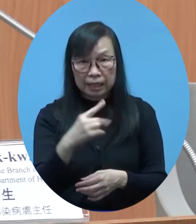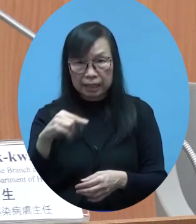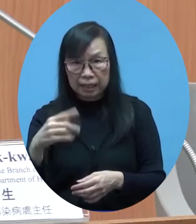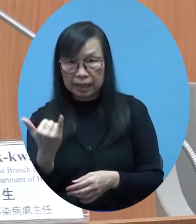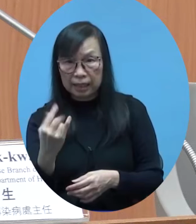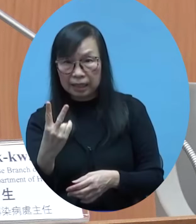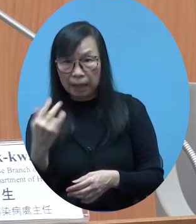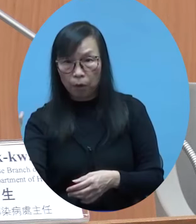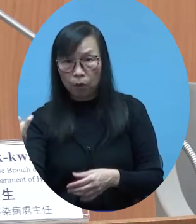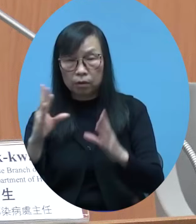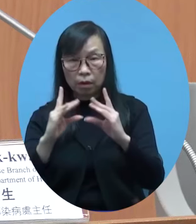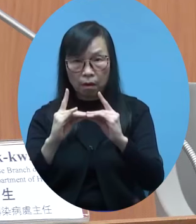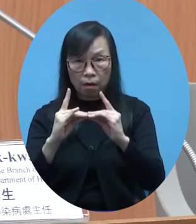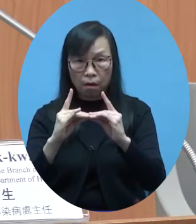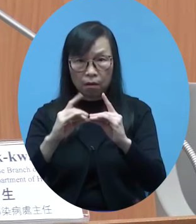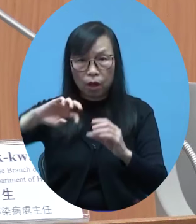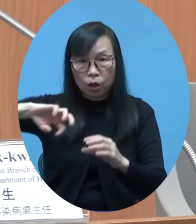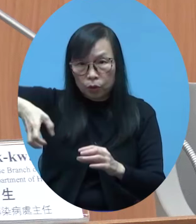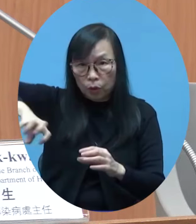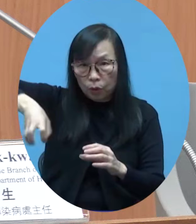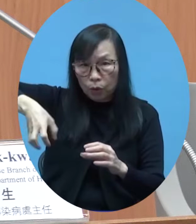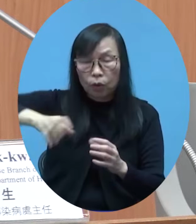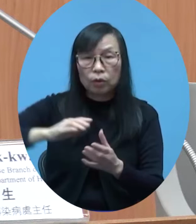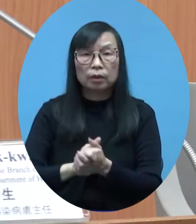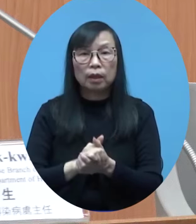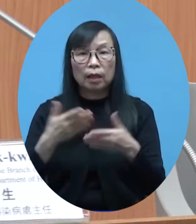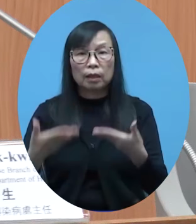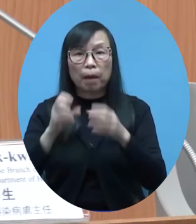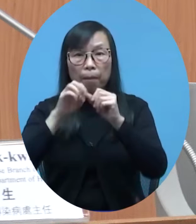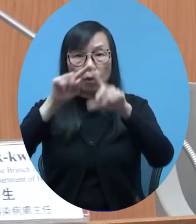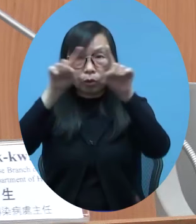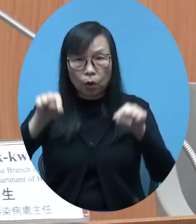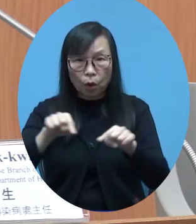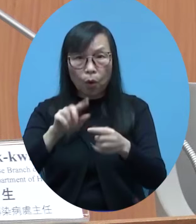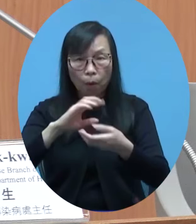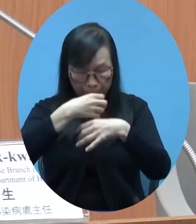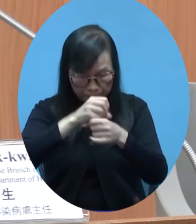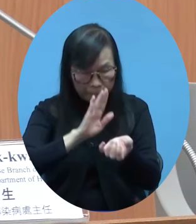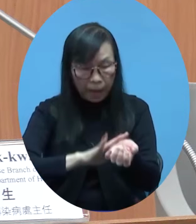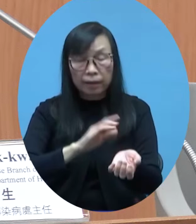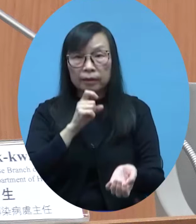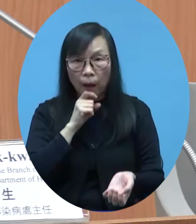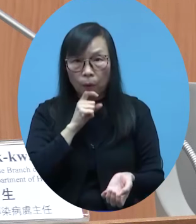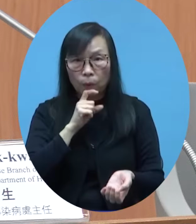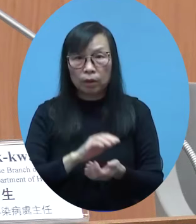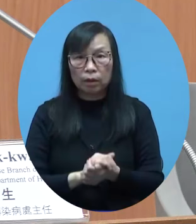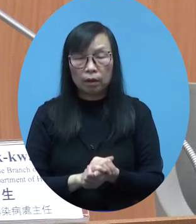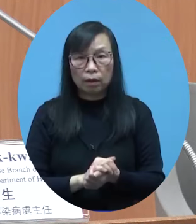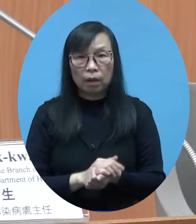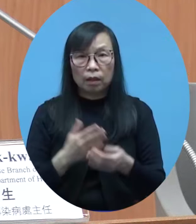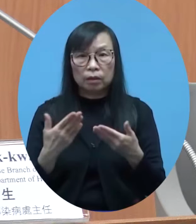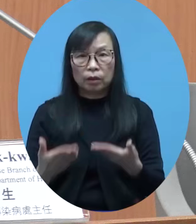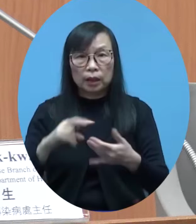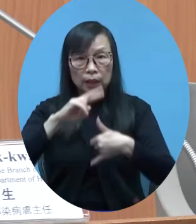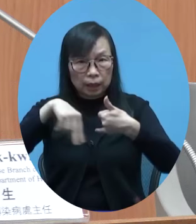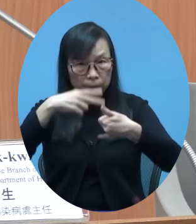床用嗰個水喉頭咧，我哋就今日報告翻嚟咧就呈現陽性，咁啊呢個就係我哋檢